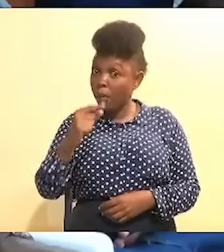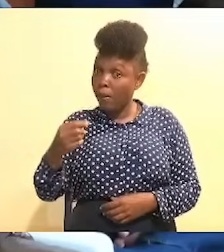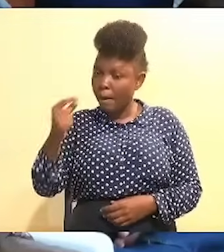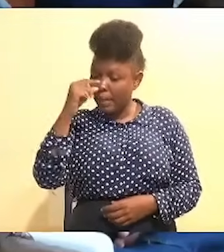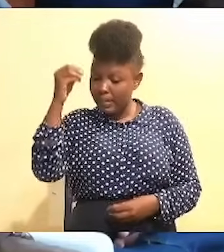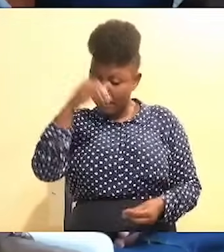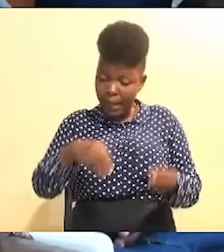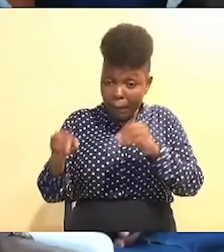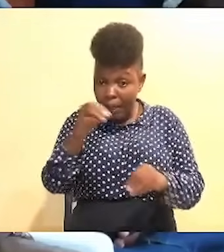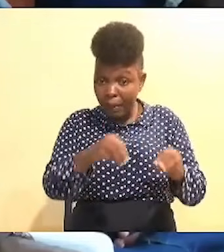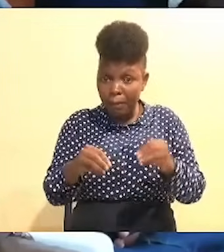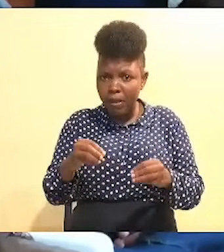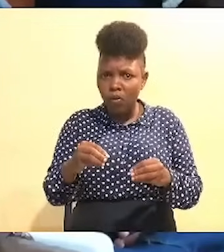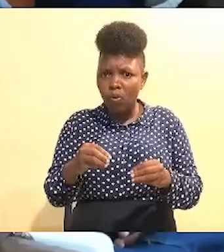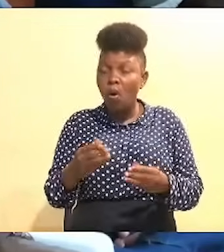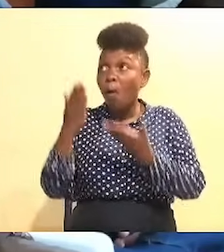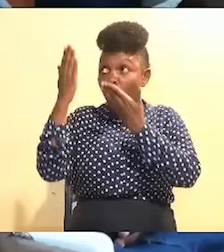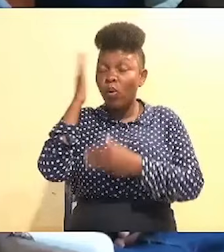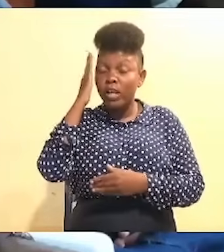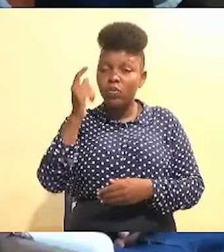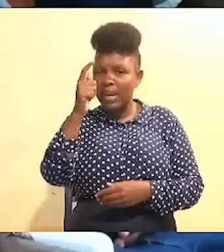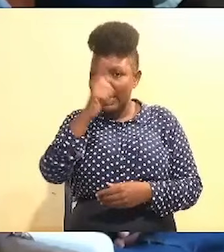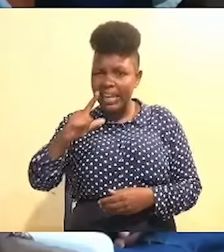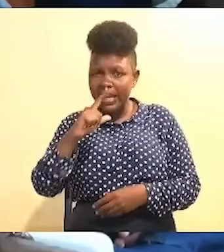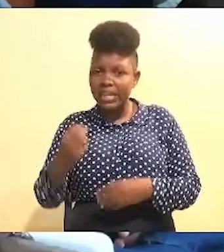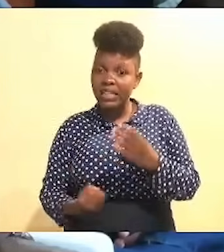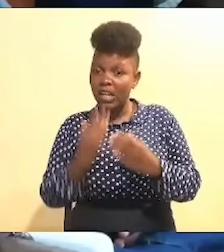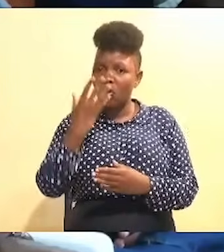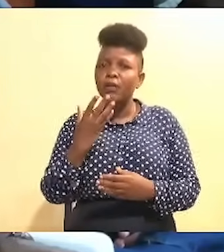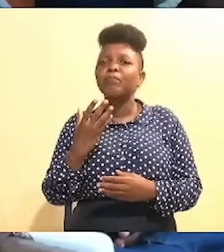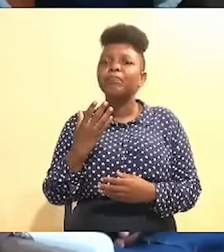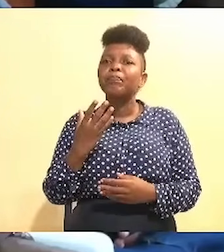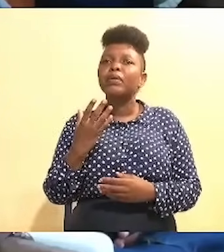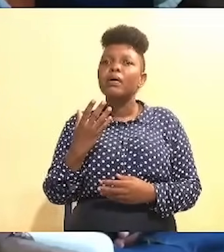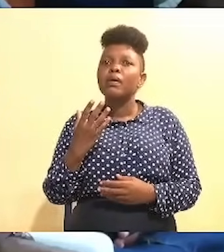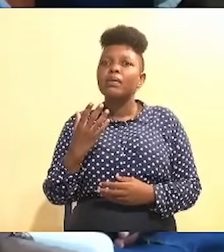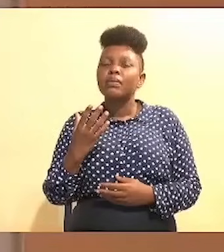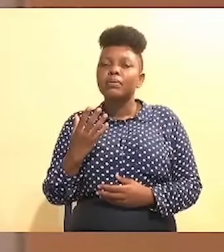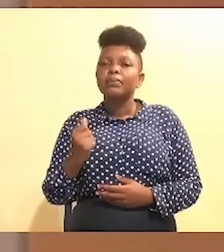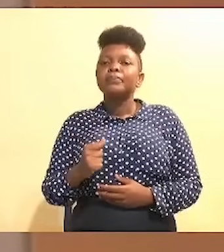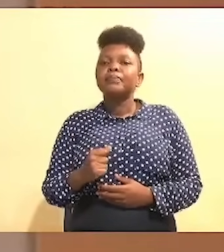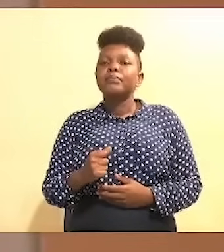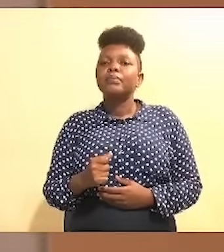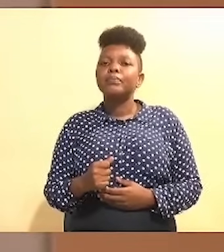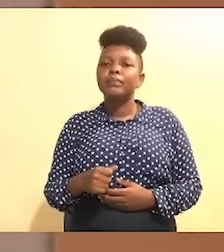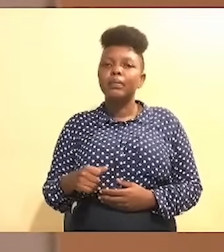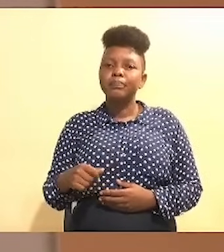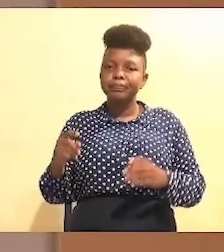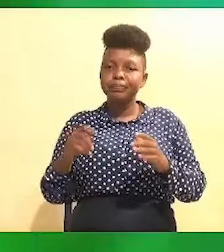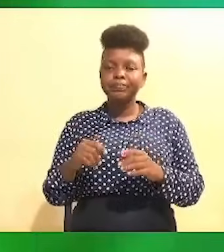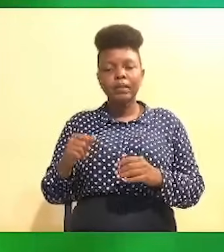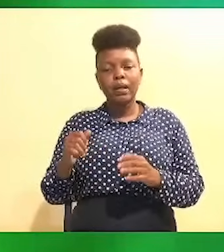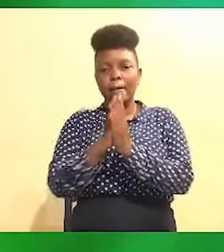tu. Mzizi wa kila mgogoro ni ubinafsi kwanza, kama nilivyosema, huo ndio mzizi wa kila mgogoro kwenye ndoa. Yakobo 4 fungu la 2